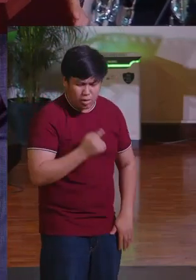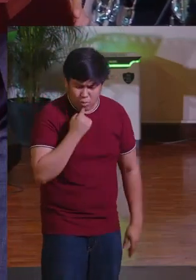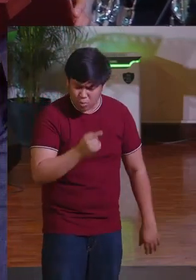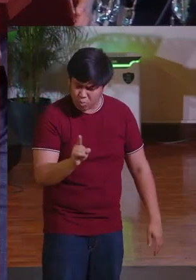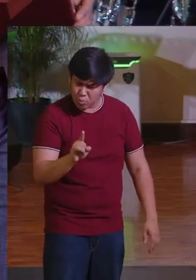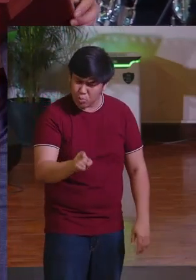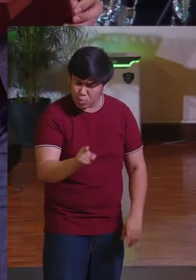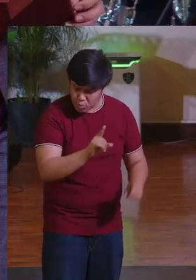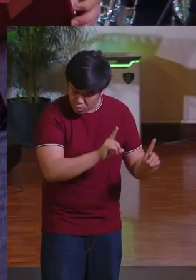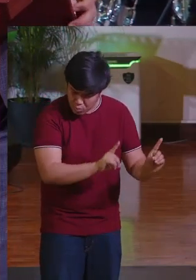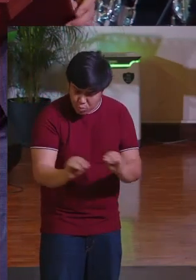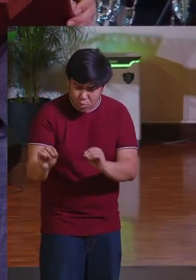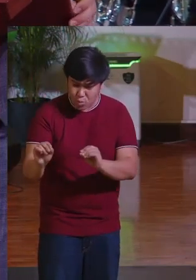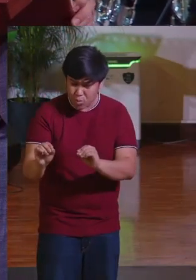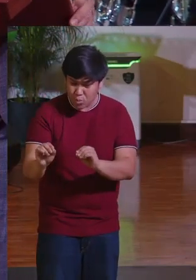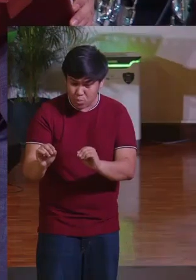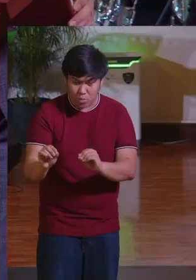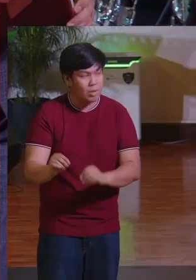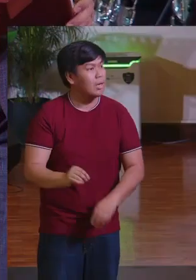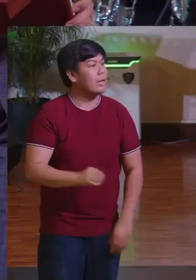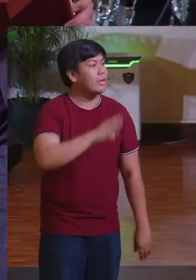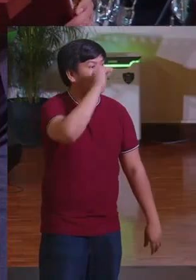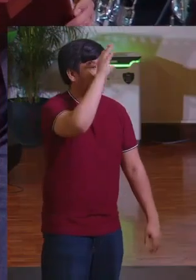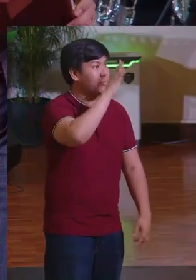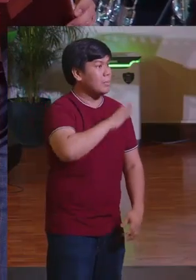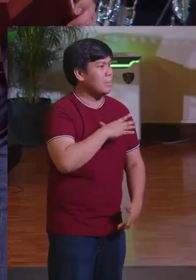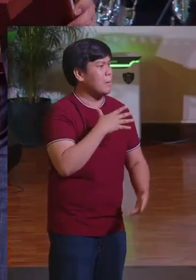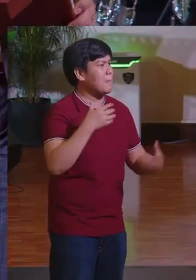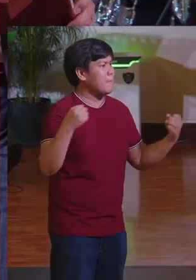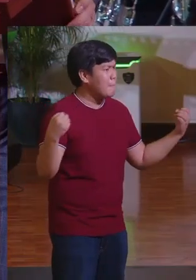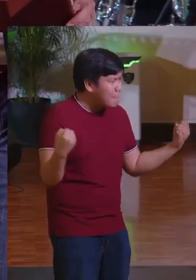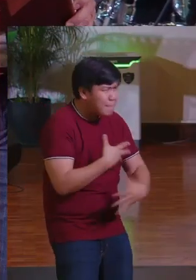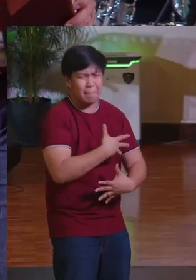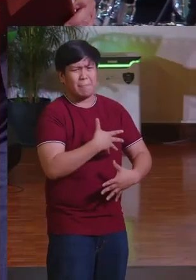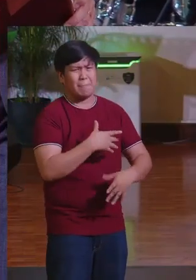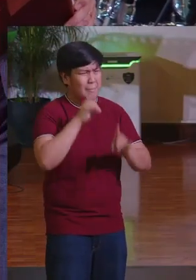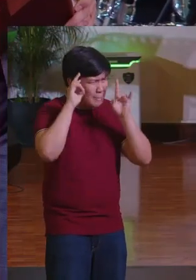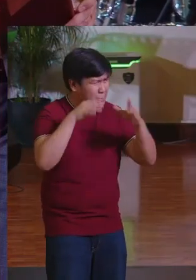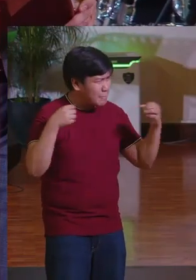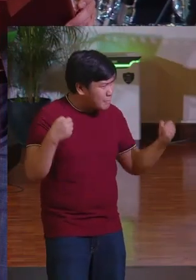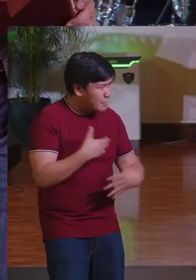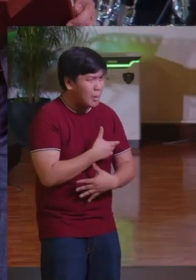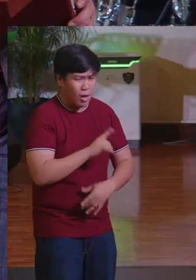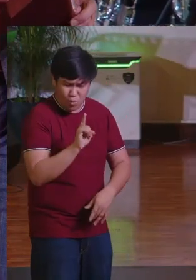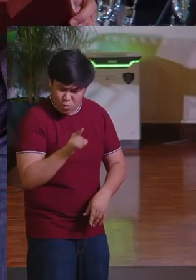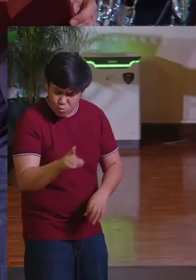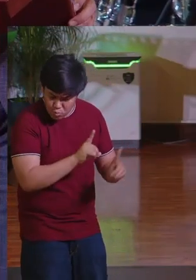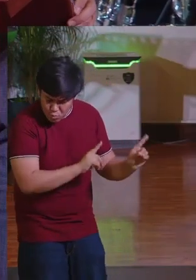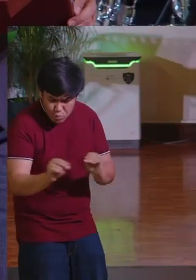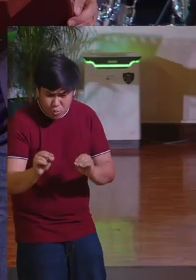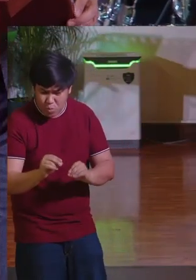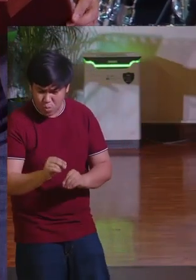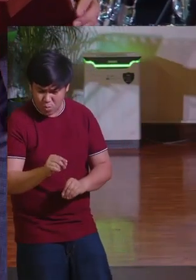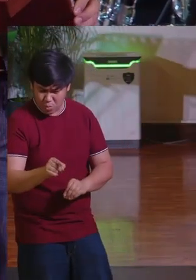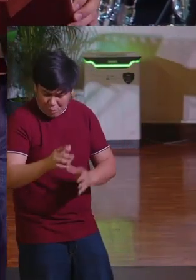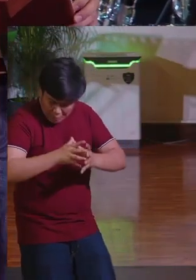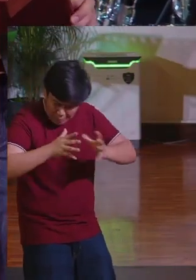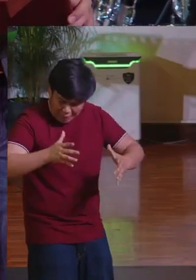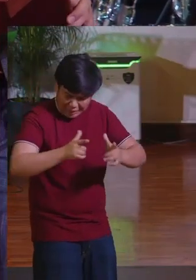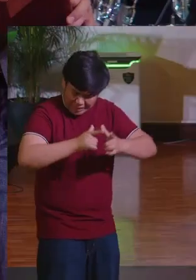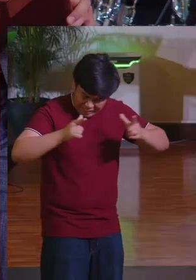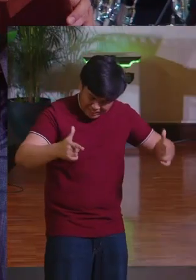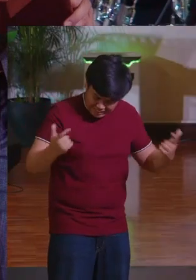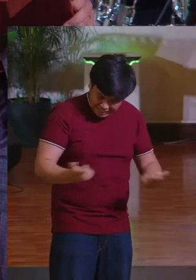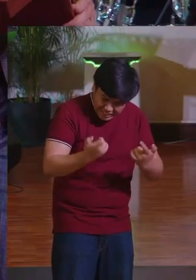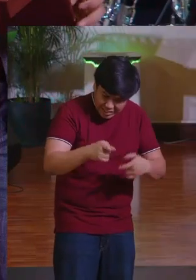po doon, "These men were exceedingly afraid. And what is this that you have done?" Napakalaking kasalanan ang